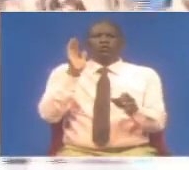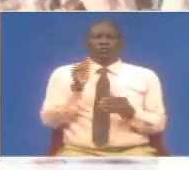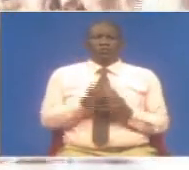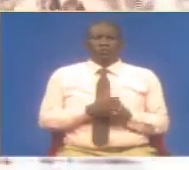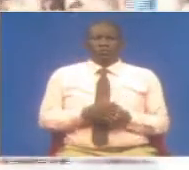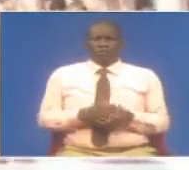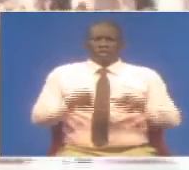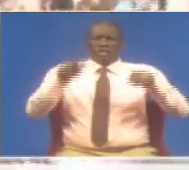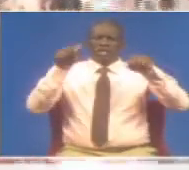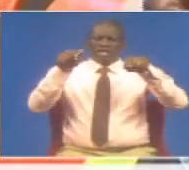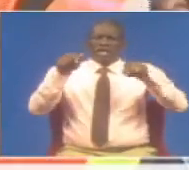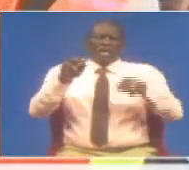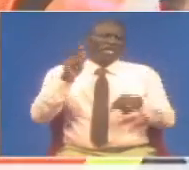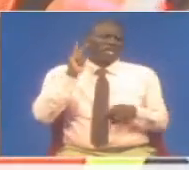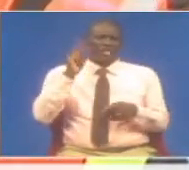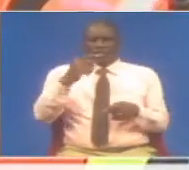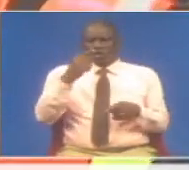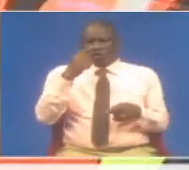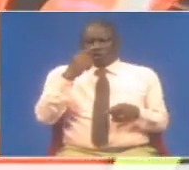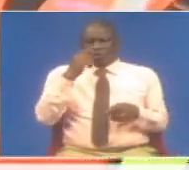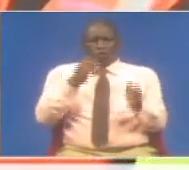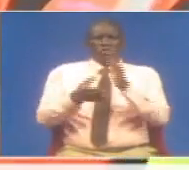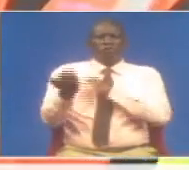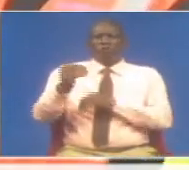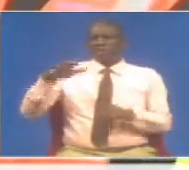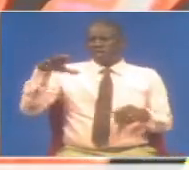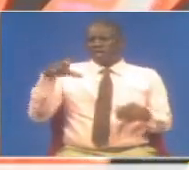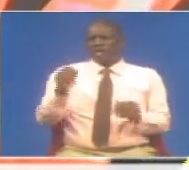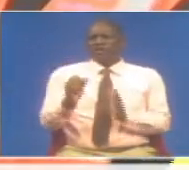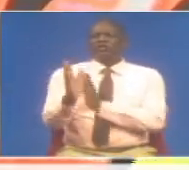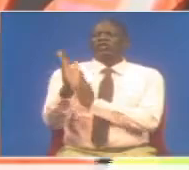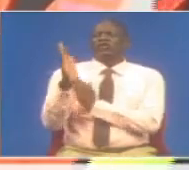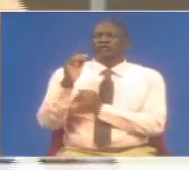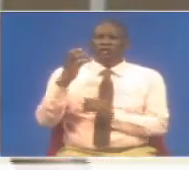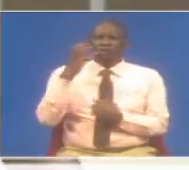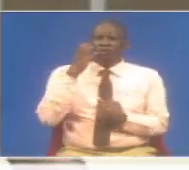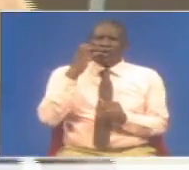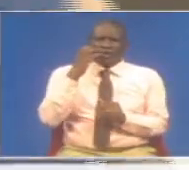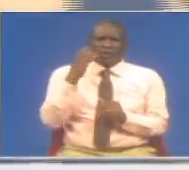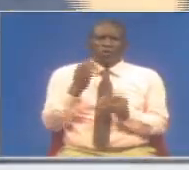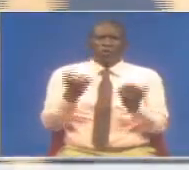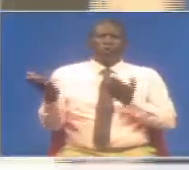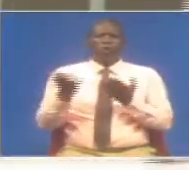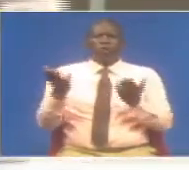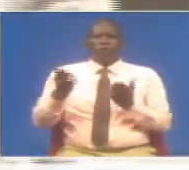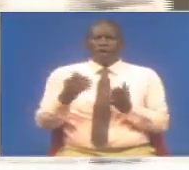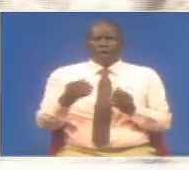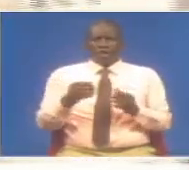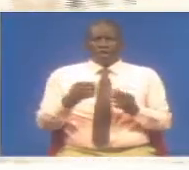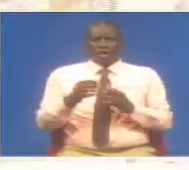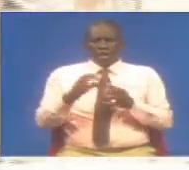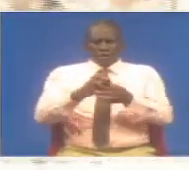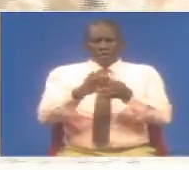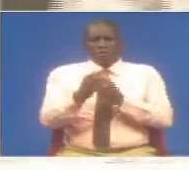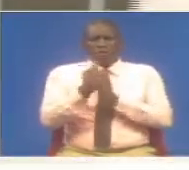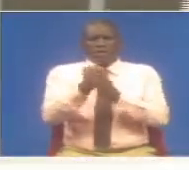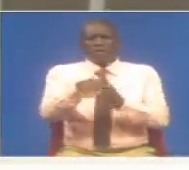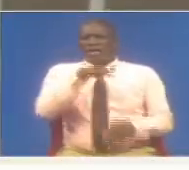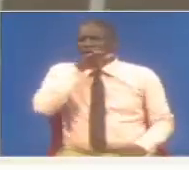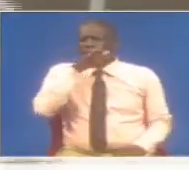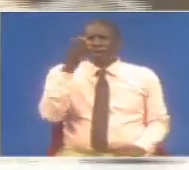Ilikuwa hapa Kisii nyumbani mwa aliyekuwa waziri wa usalama Fred Matiang'i ambapo kiongozi wa Azimio la Umoja